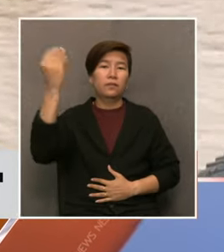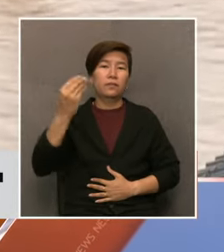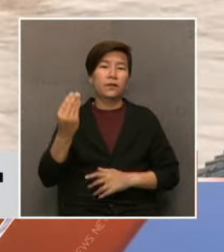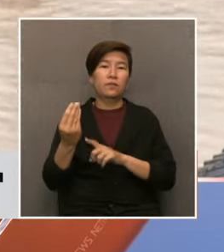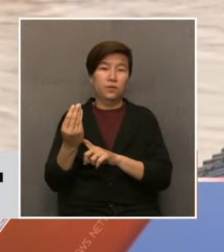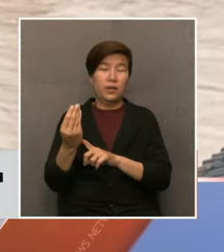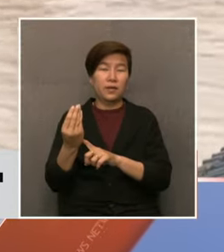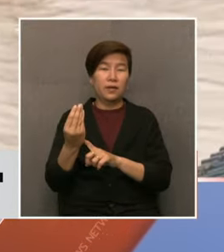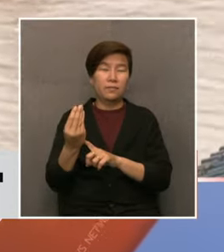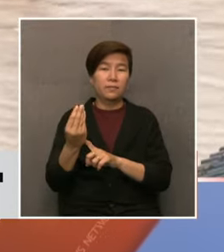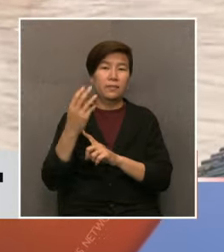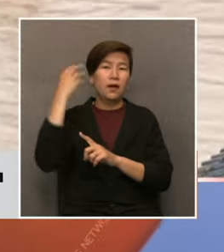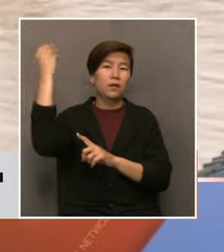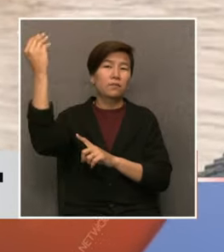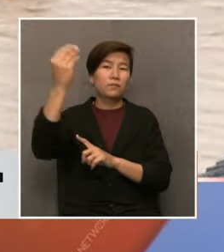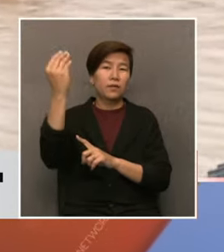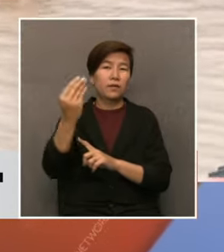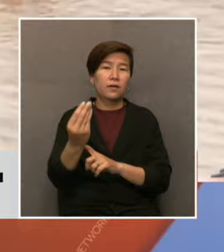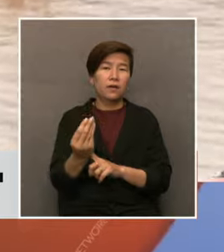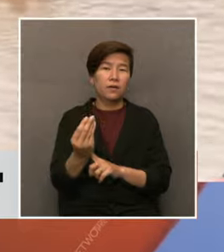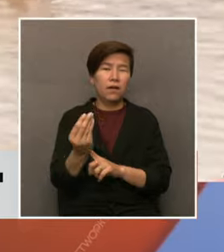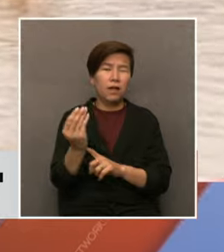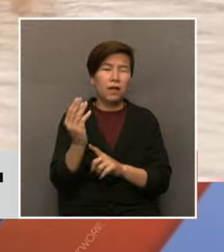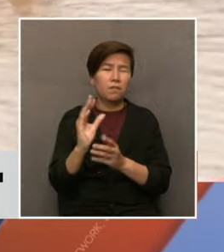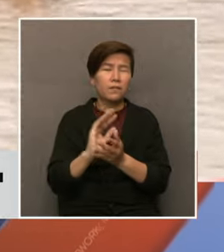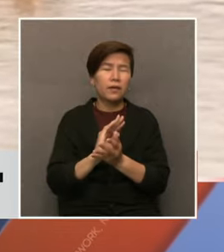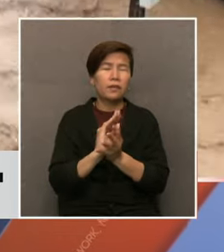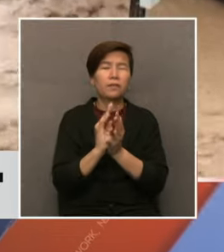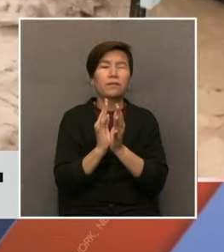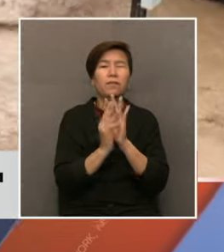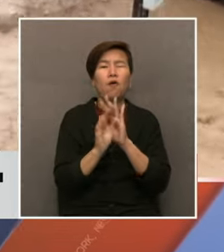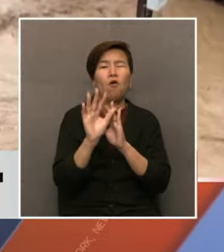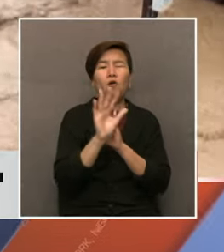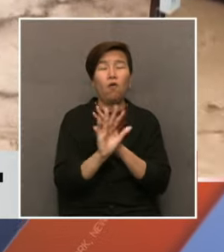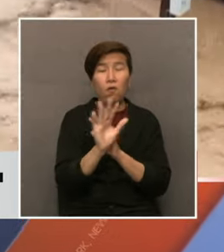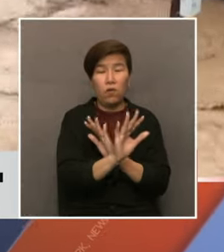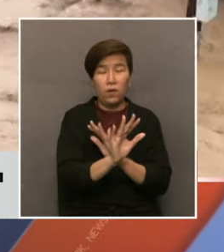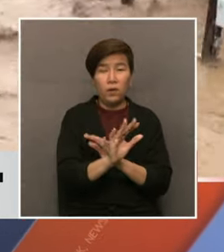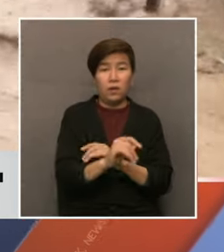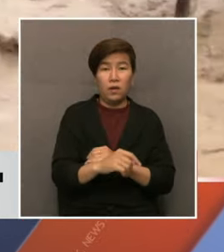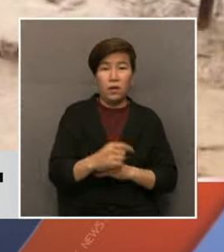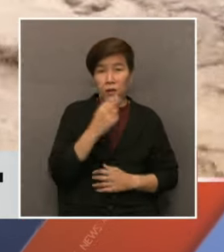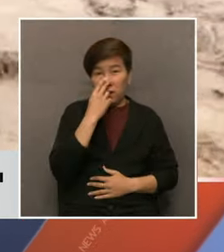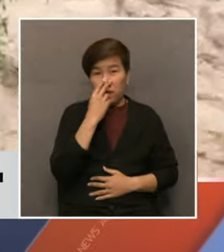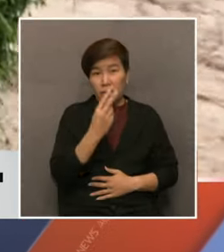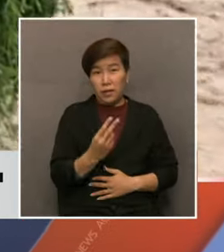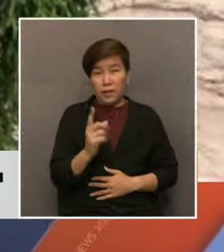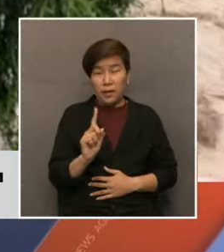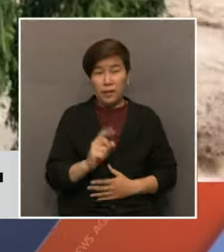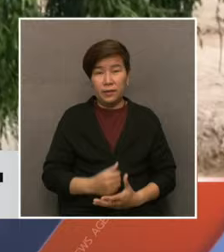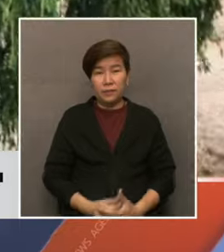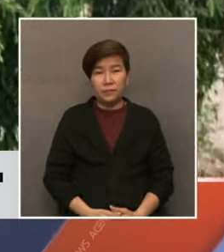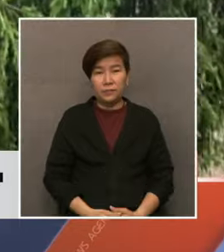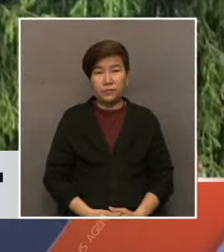ขึ้นฝั่งเนี่ยนะครับเขาอ่อนกำลังลงอย่างรวดเร็วนะครับในช่วงเวลาดังกล่าวนี่ก็จะเห็นว่าตอนขึ้นมาทาง